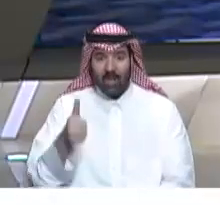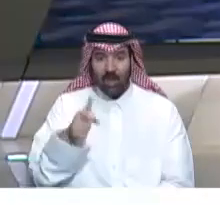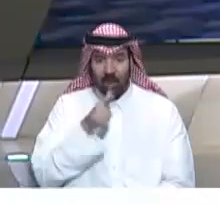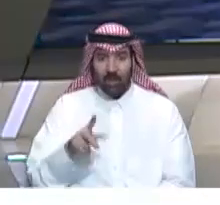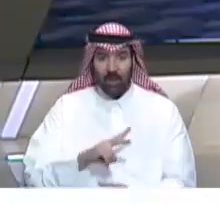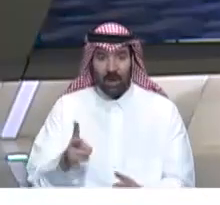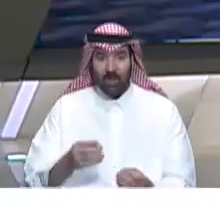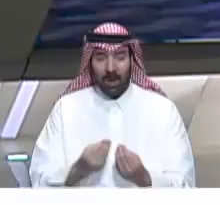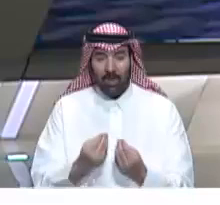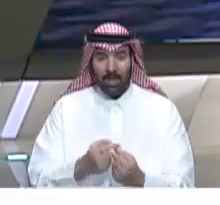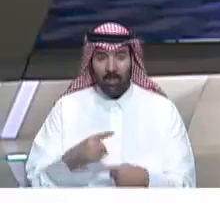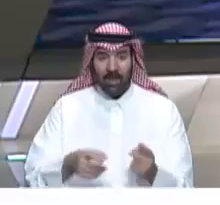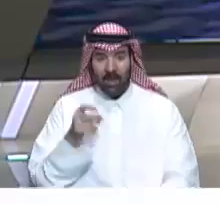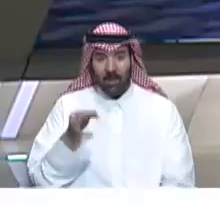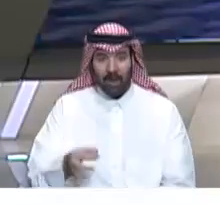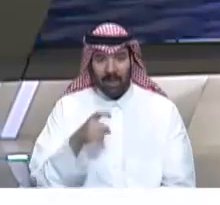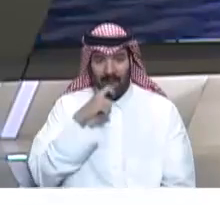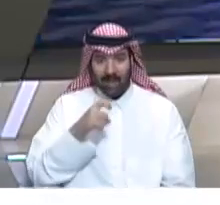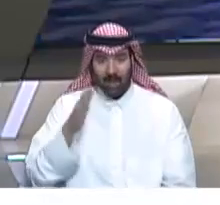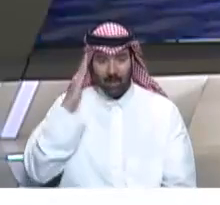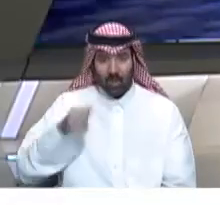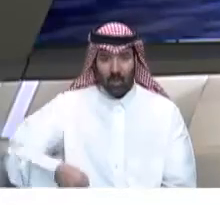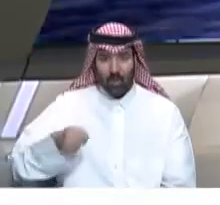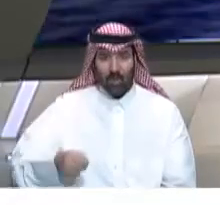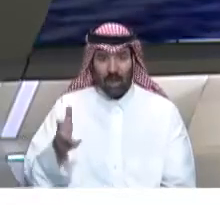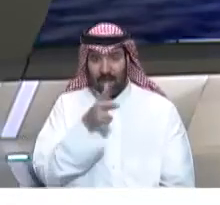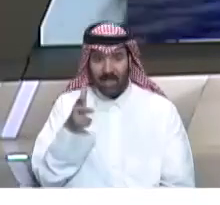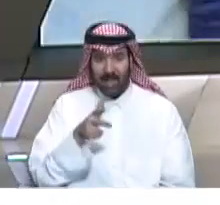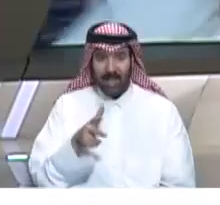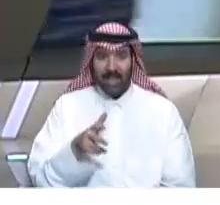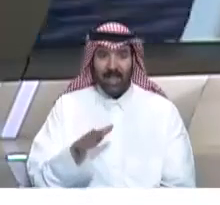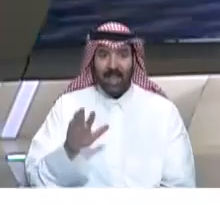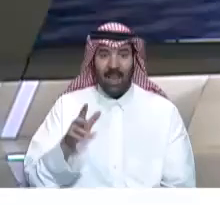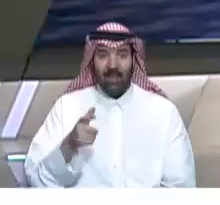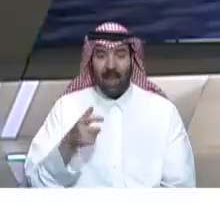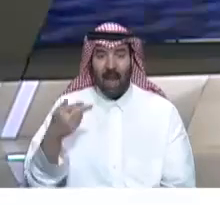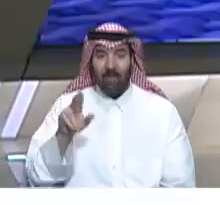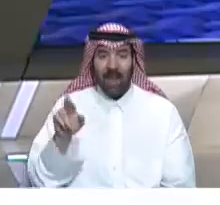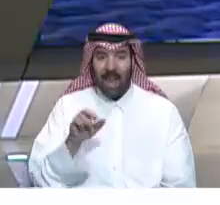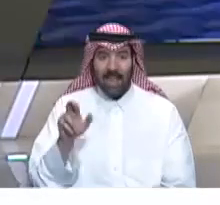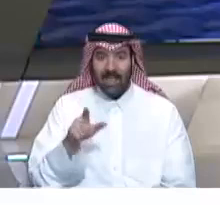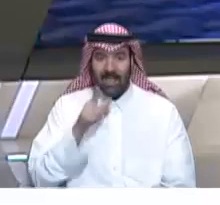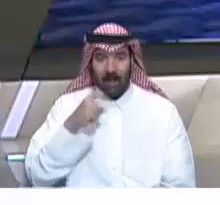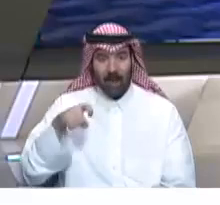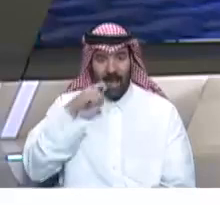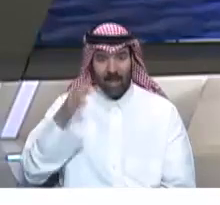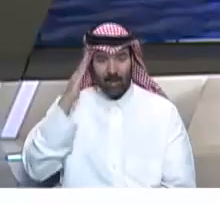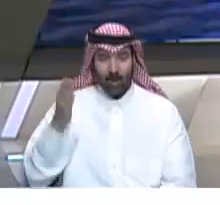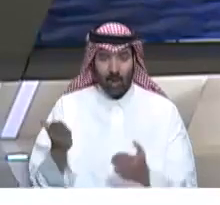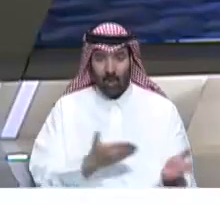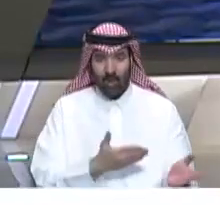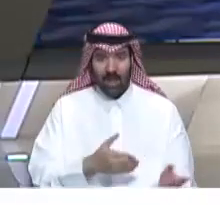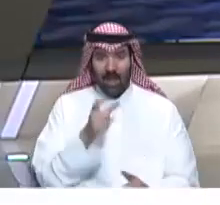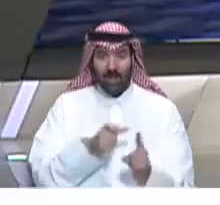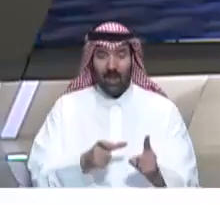حقيقة منطقة حائل. نعم أحسنت زميل عبدالعزيز الغرير من حائل، شكرا لك، شكرا أيضا لضيفك الكريم المهندس